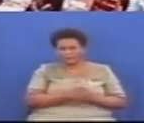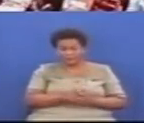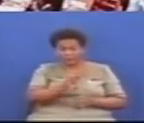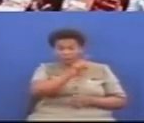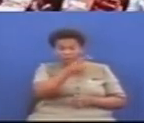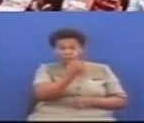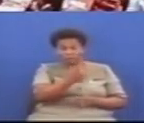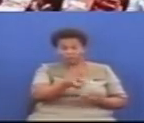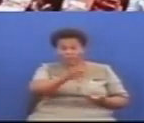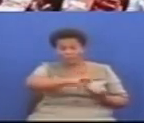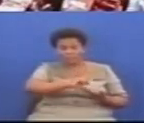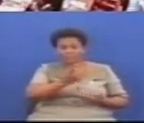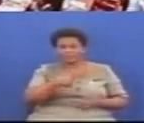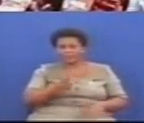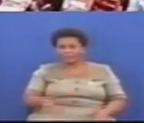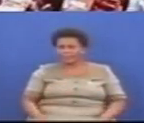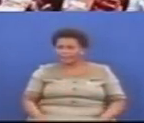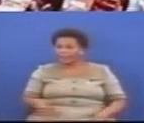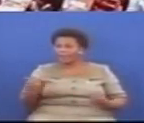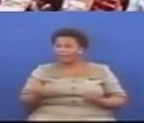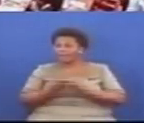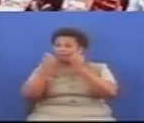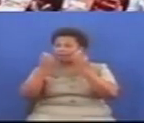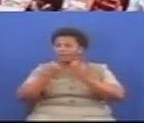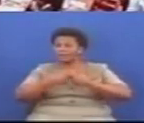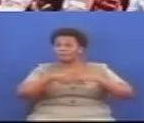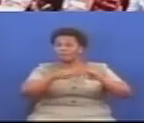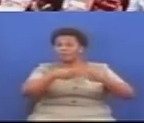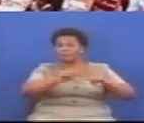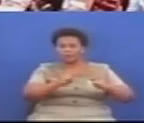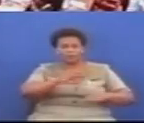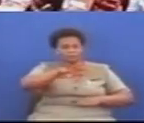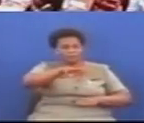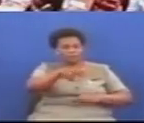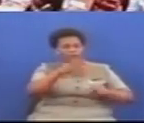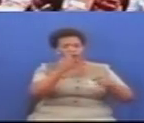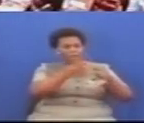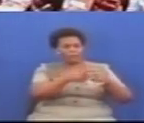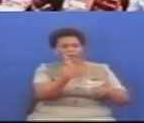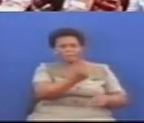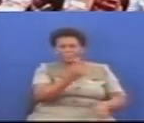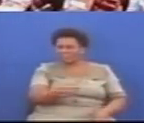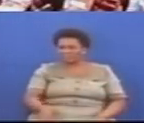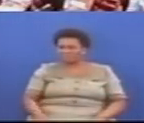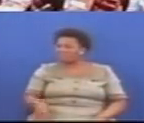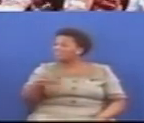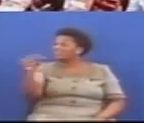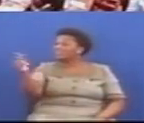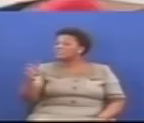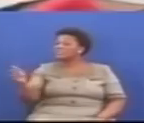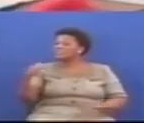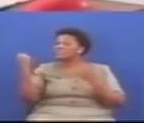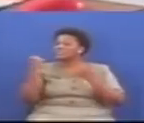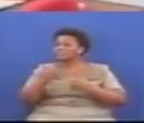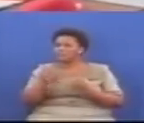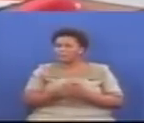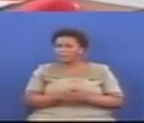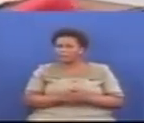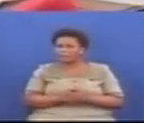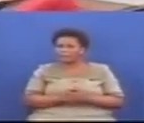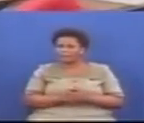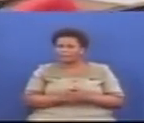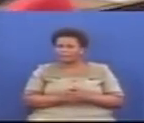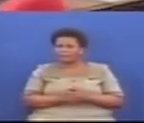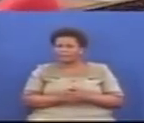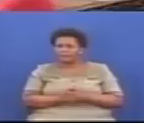Mheshimiwa Spika, swala la ajali za bodaboda sio kwa mkoa wa Mara tu, ni Tanzania nzima kwa ujumla wake. Mheshimiwa Spika,